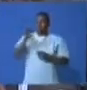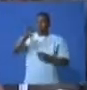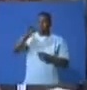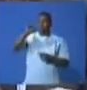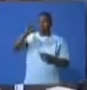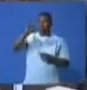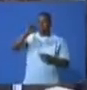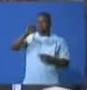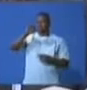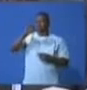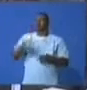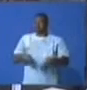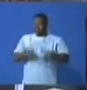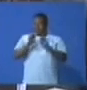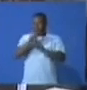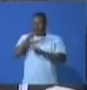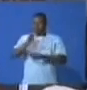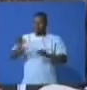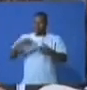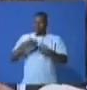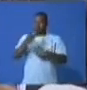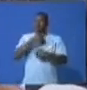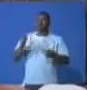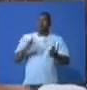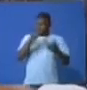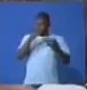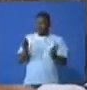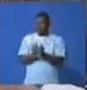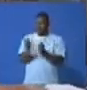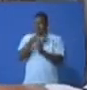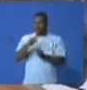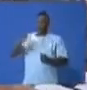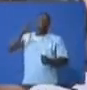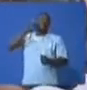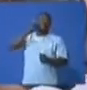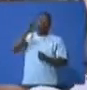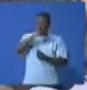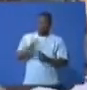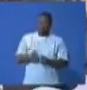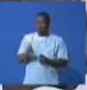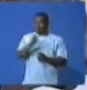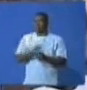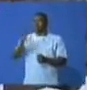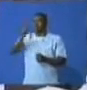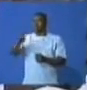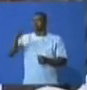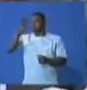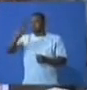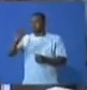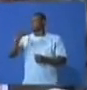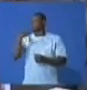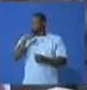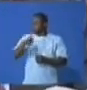d'avoir accès à partir donc du Nigeria d'un kilowattheure qui soit accessible, parce que vous savez nous